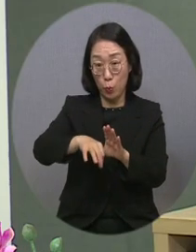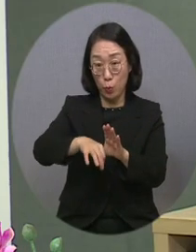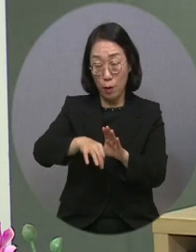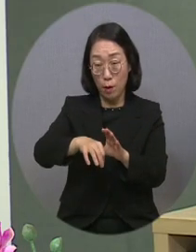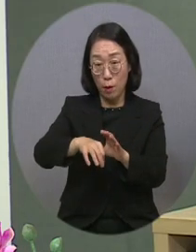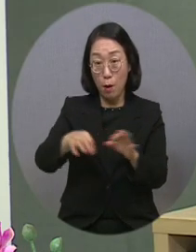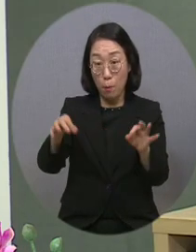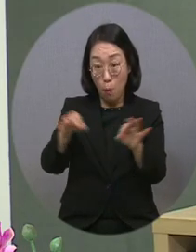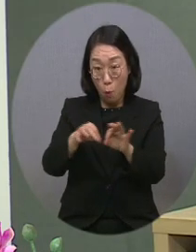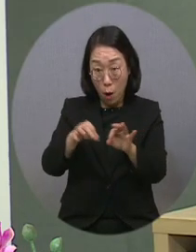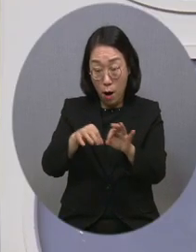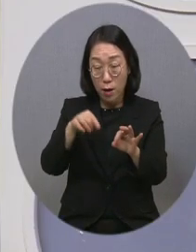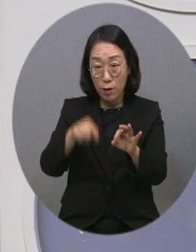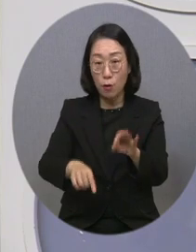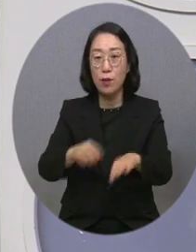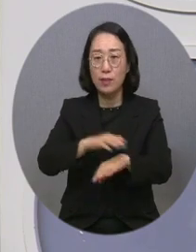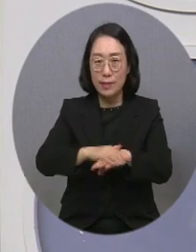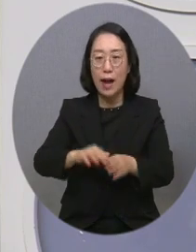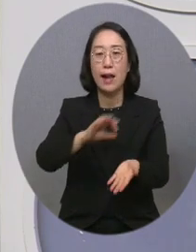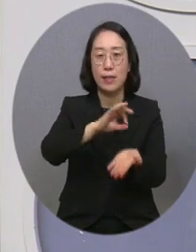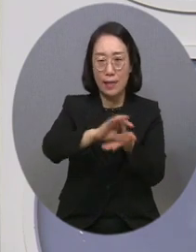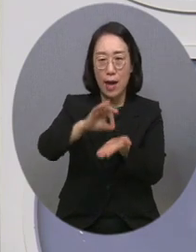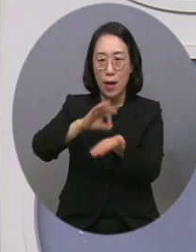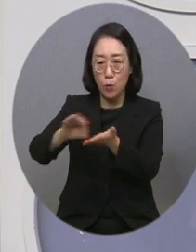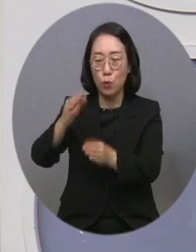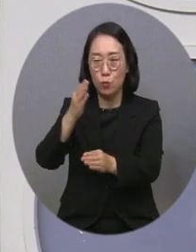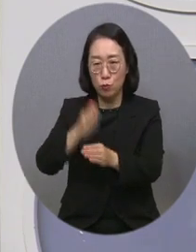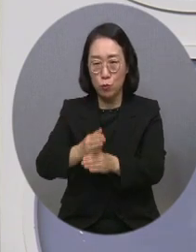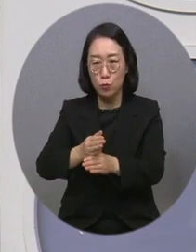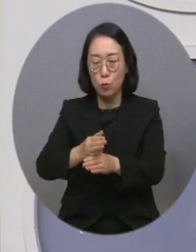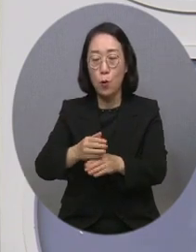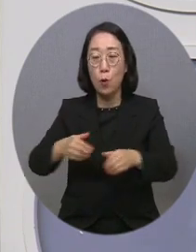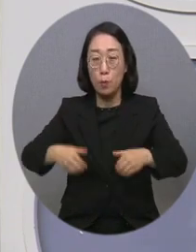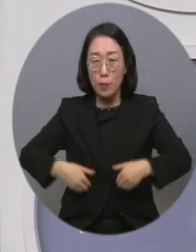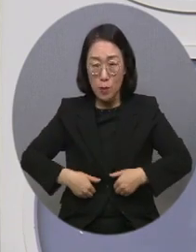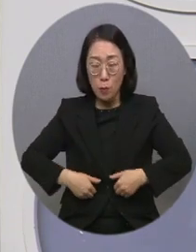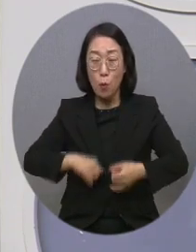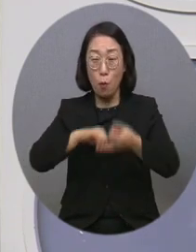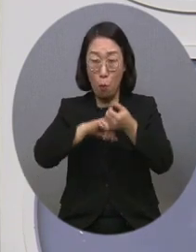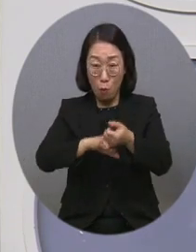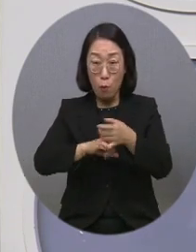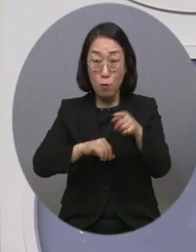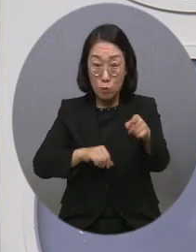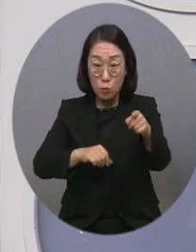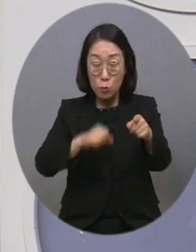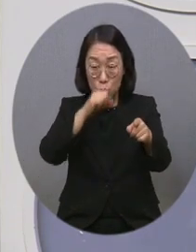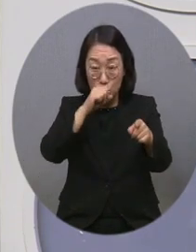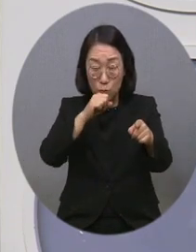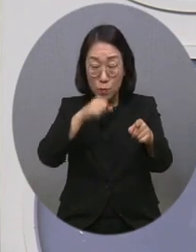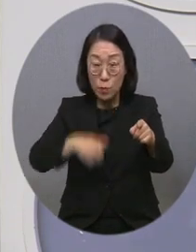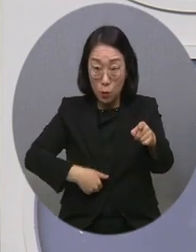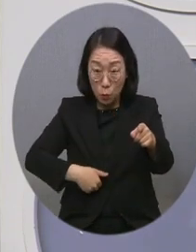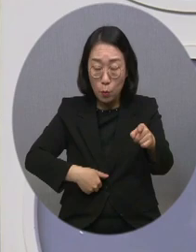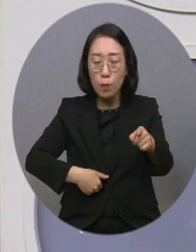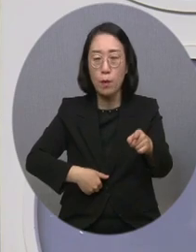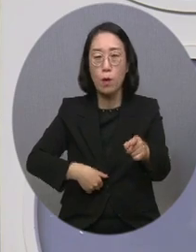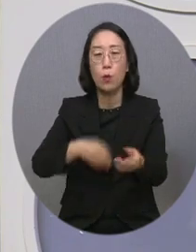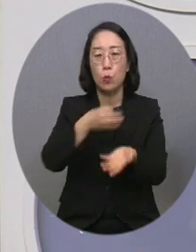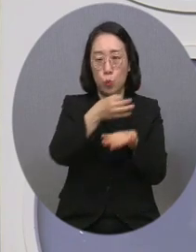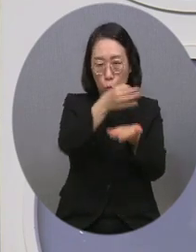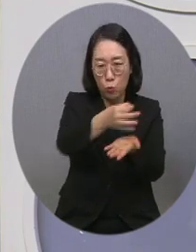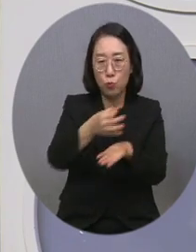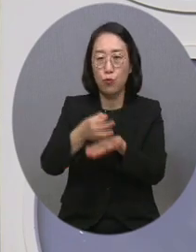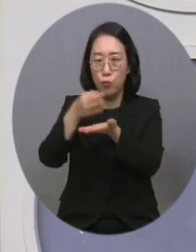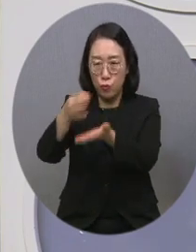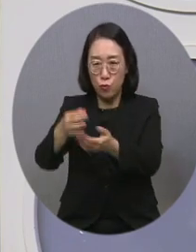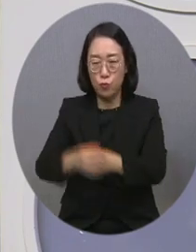잘 쓰여지고 있고 또 꼭 필요한 곳에 성금이 갈 수 있도록 배분분과 전문위원들이 심사해서 주기